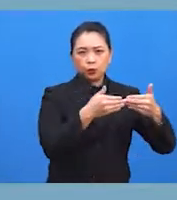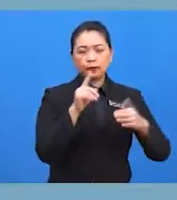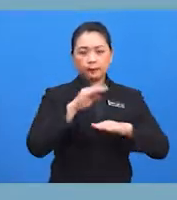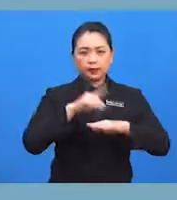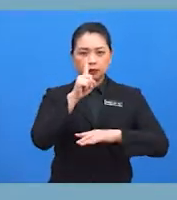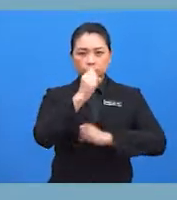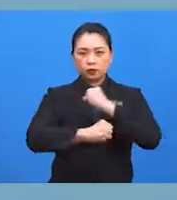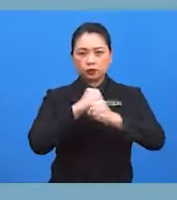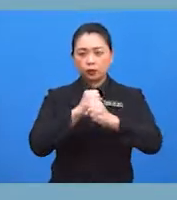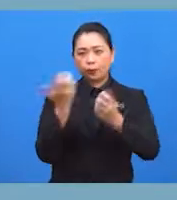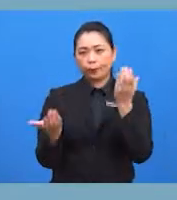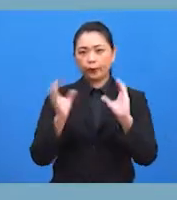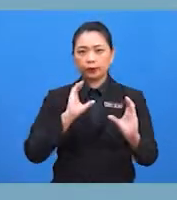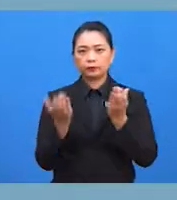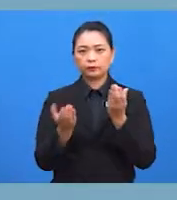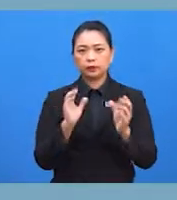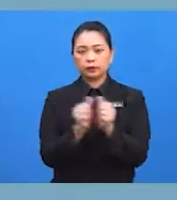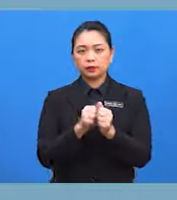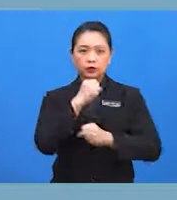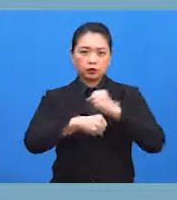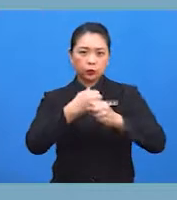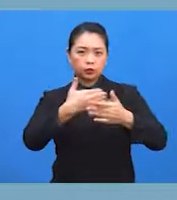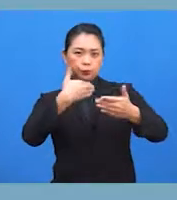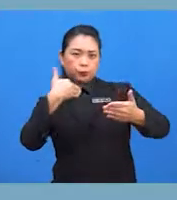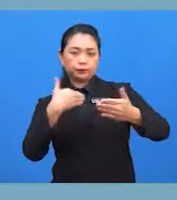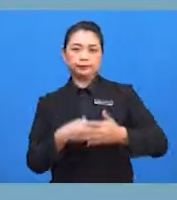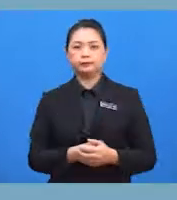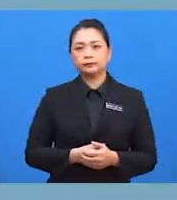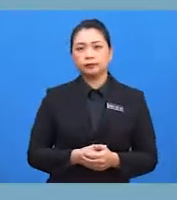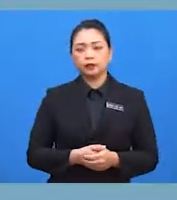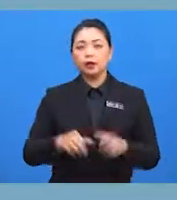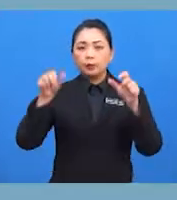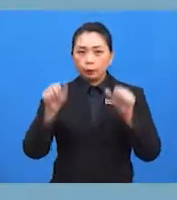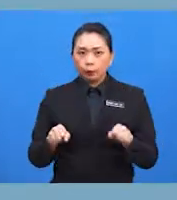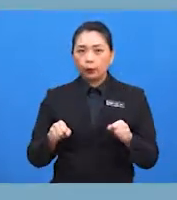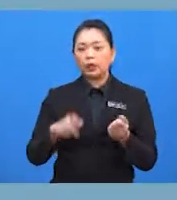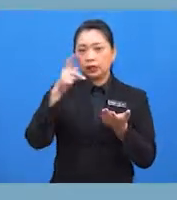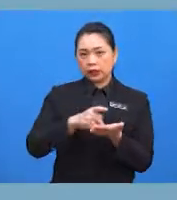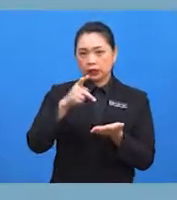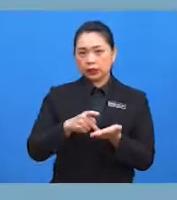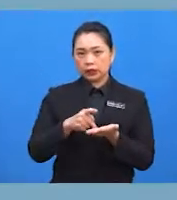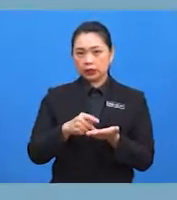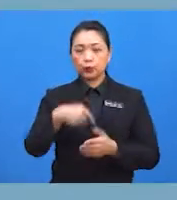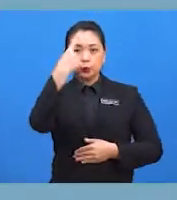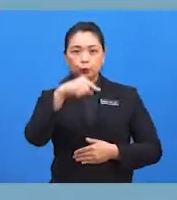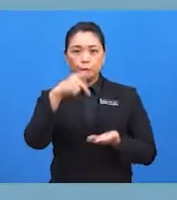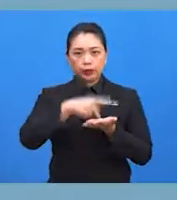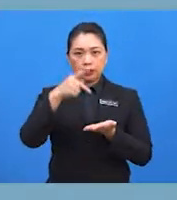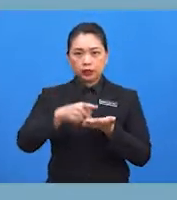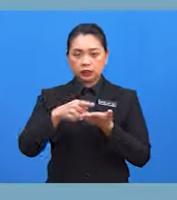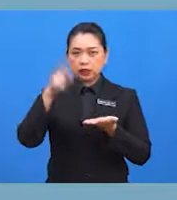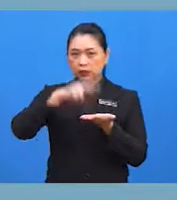berbanding tahun sebelumnya. Kadar inflasi ini boleh dikira. Okay, untuk mengira kadar inflasi, kita